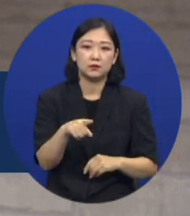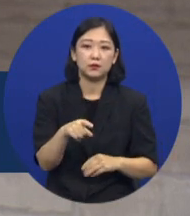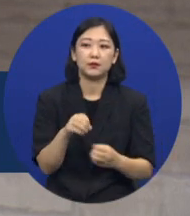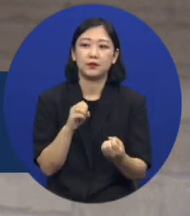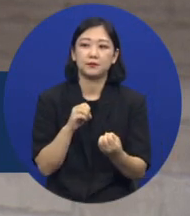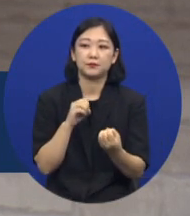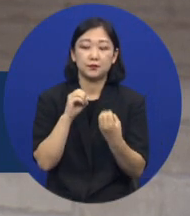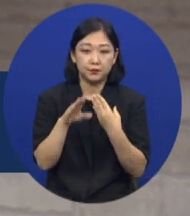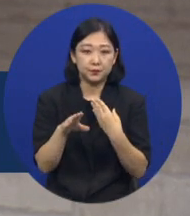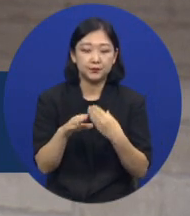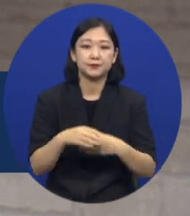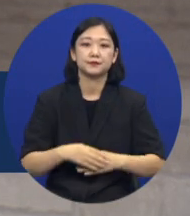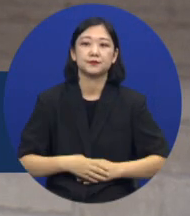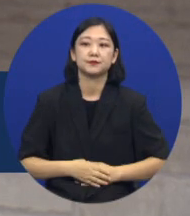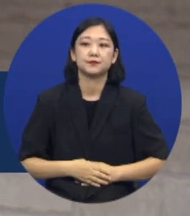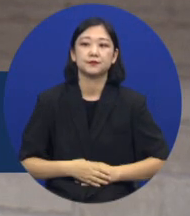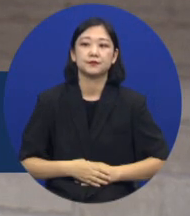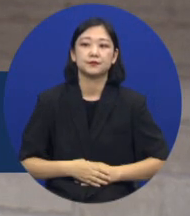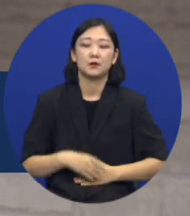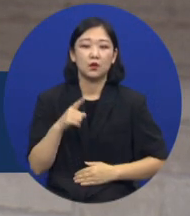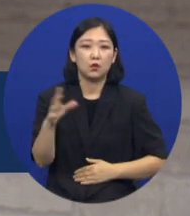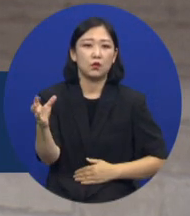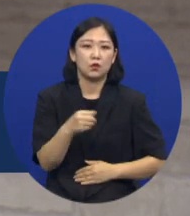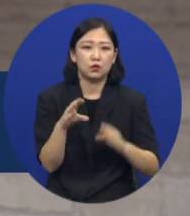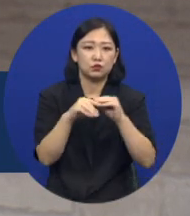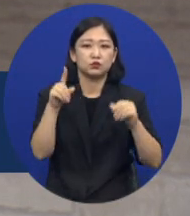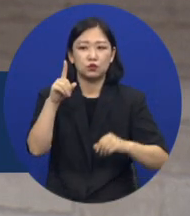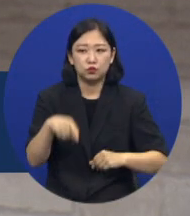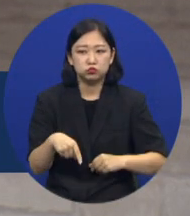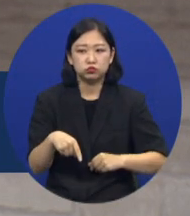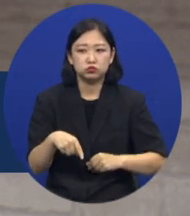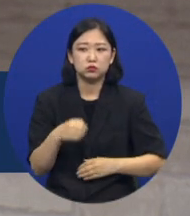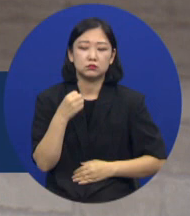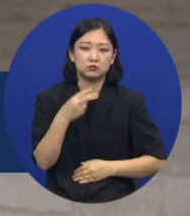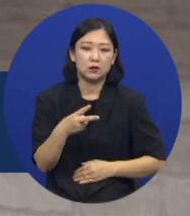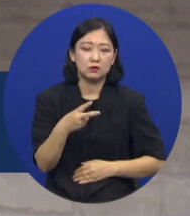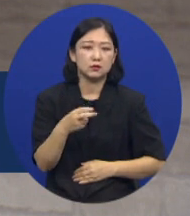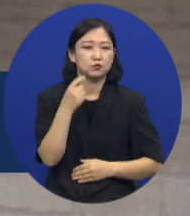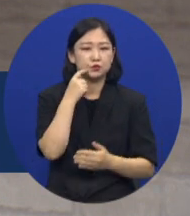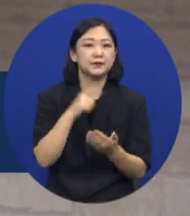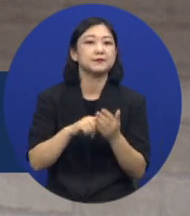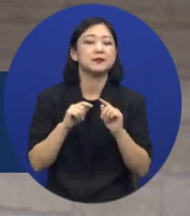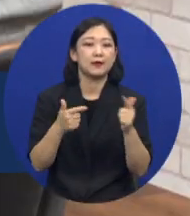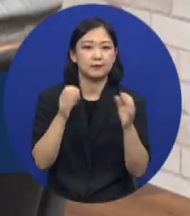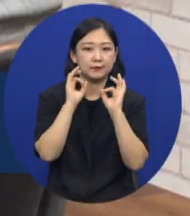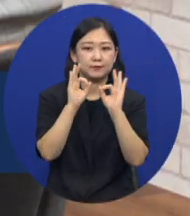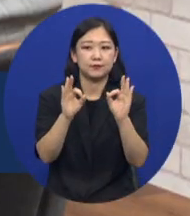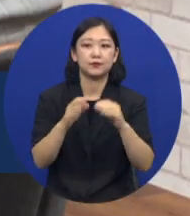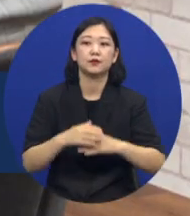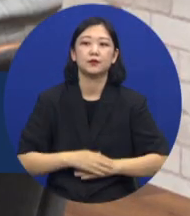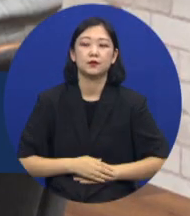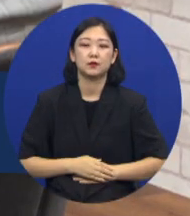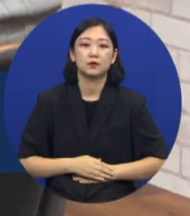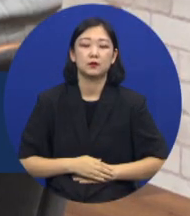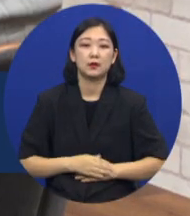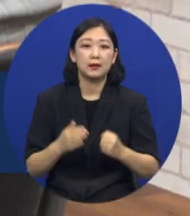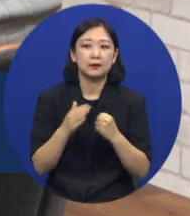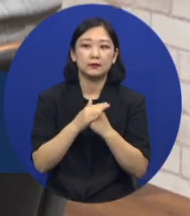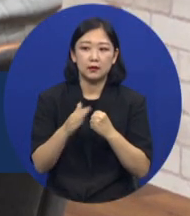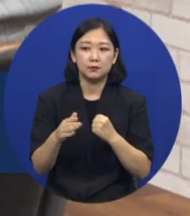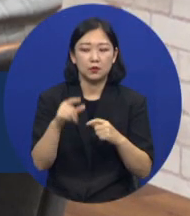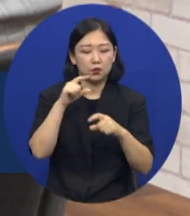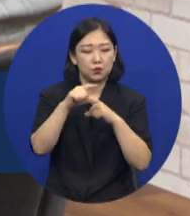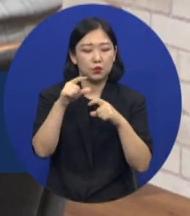도구의 다 그렇게 회 시 한 건데 이걸 가지고 국토부는 저는 다시 하기는 쉽지 않아 보입니다 어 그래서 국토부의